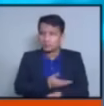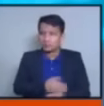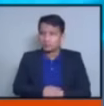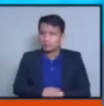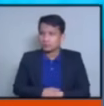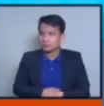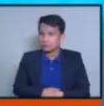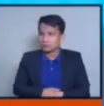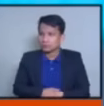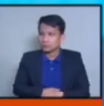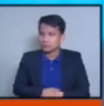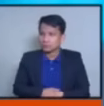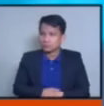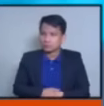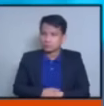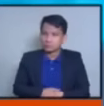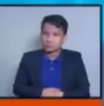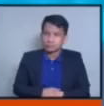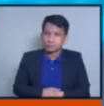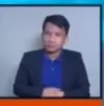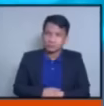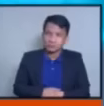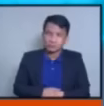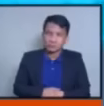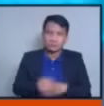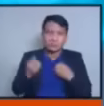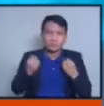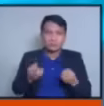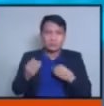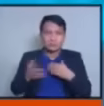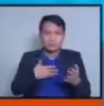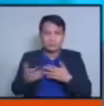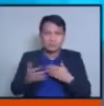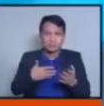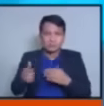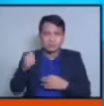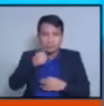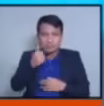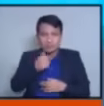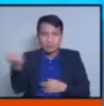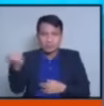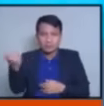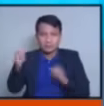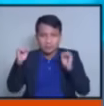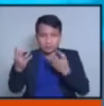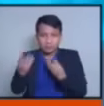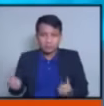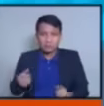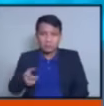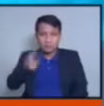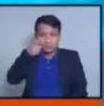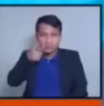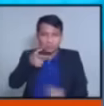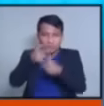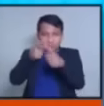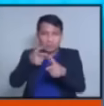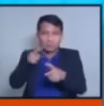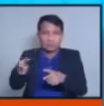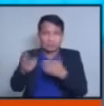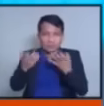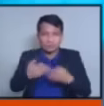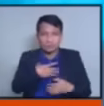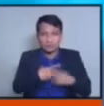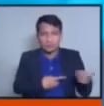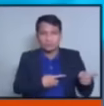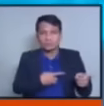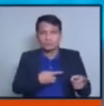hindi ka ba nahihiya? Sana umarakila ka na lang ng babae, marami pa naman dyan. Naubusan ka naman ng babae? Tapos ang kapal na mukha mo, sabihin mo, gusto mo yung